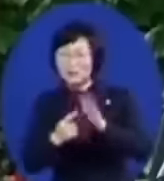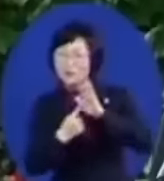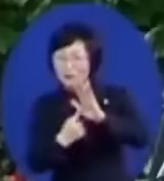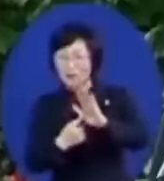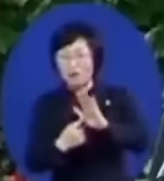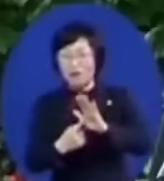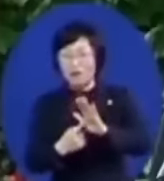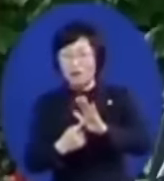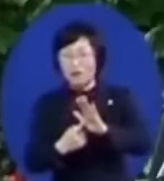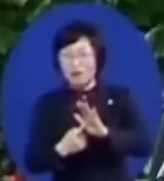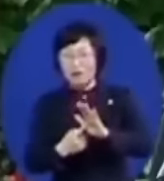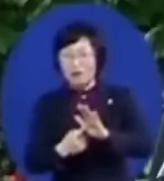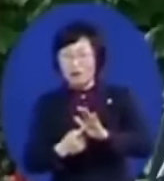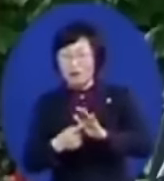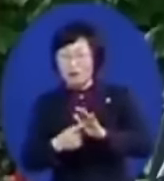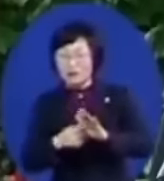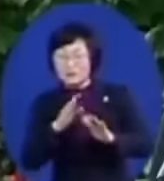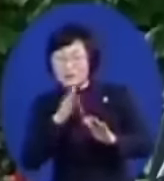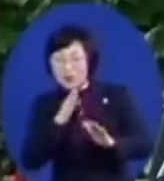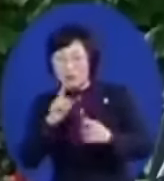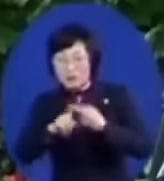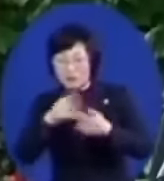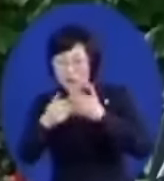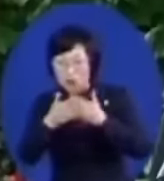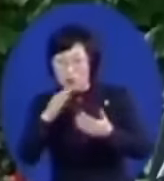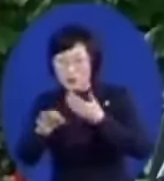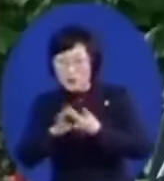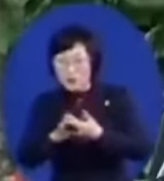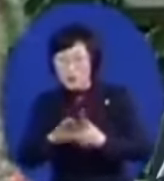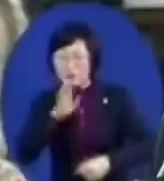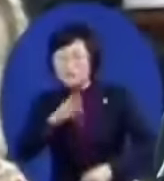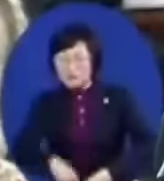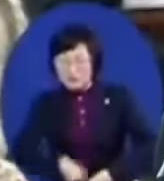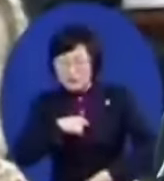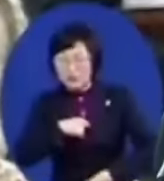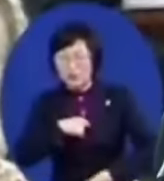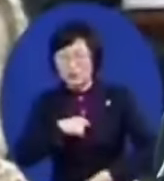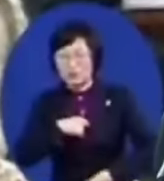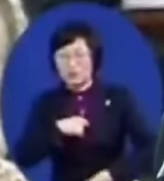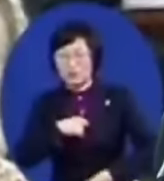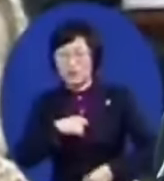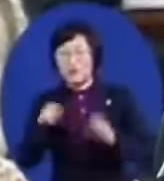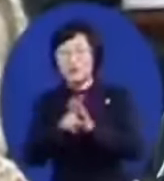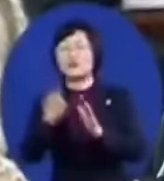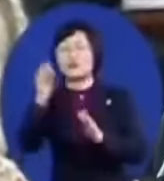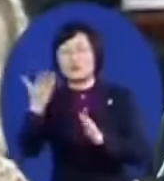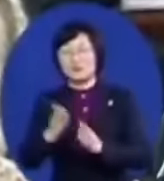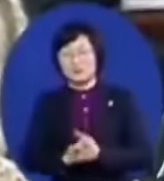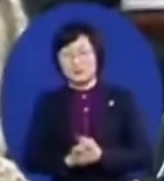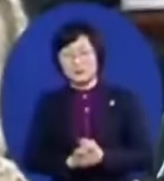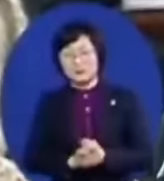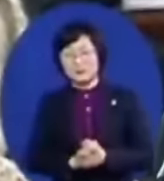나타나셔서 역사한 것을 체험하면 그 믿음은 진실로 만수반수하여서 믿음이 되는 것입니다.